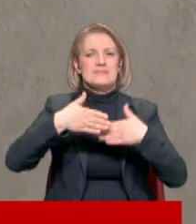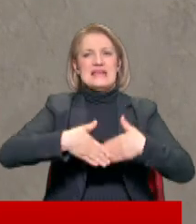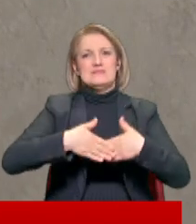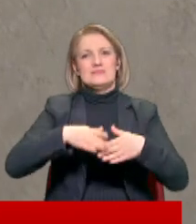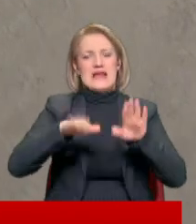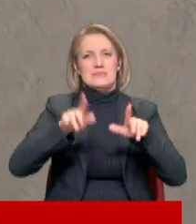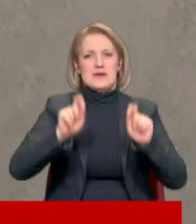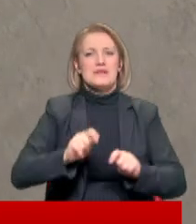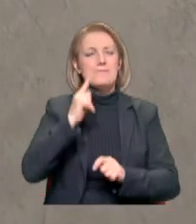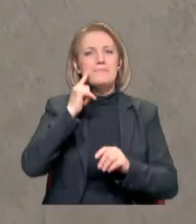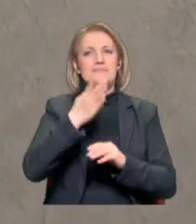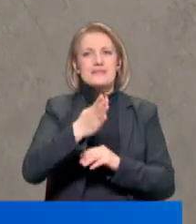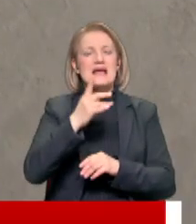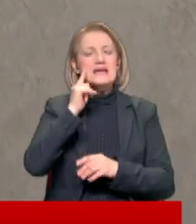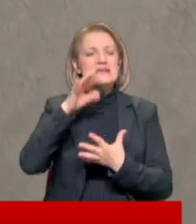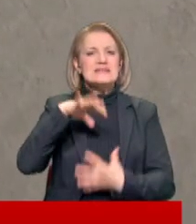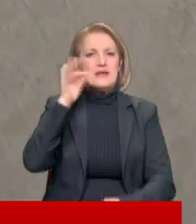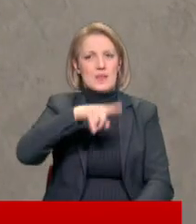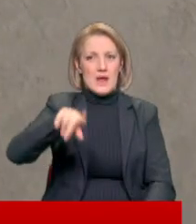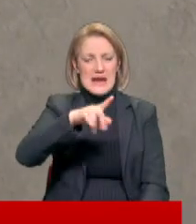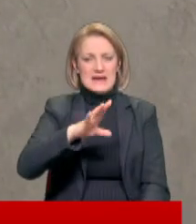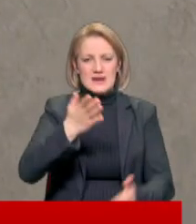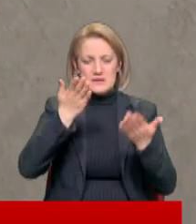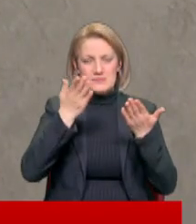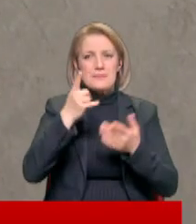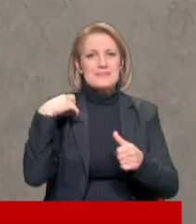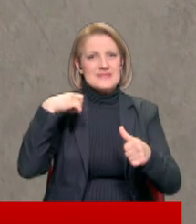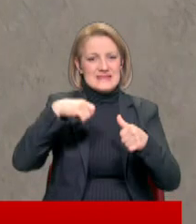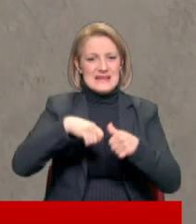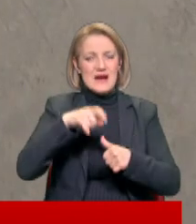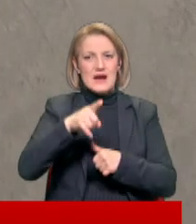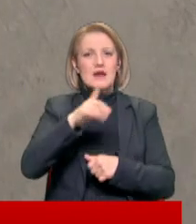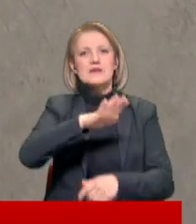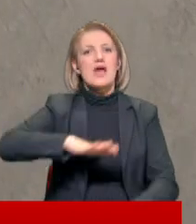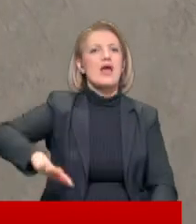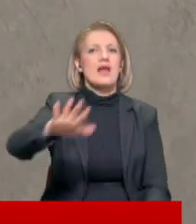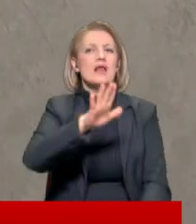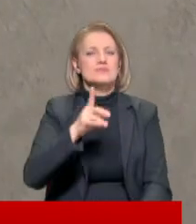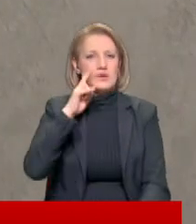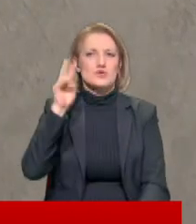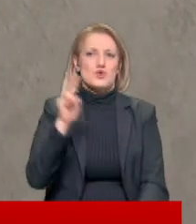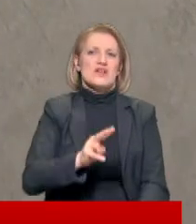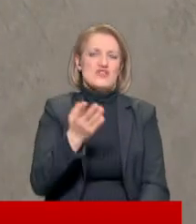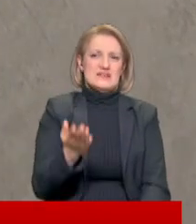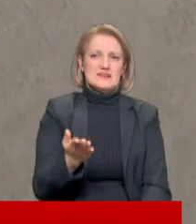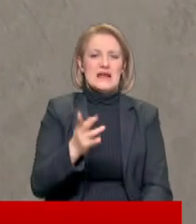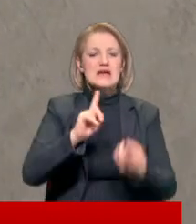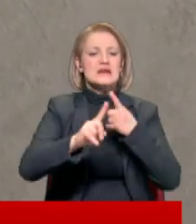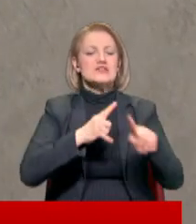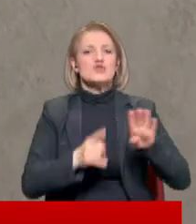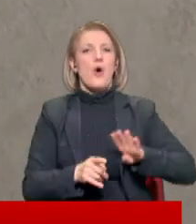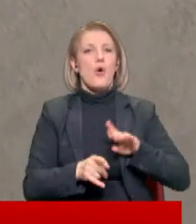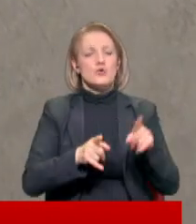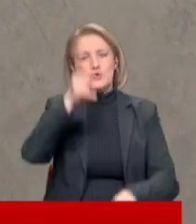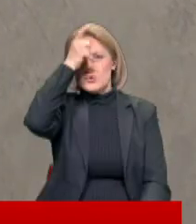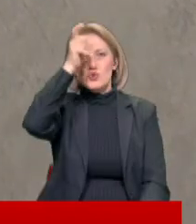ahdine sadık insanlar olduklarını bir kez daha cümle aleme gösterecektir.